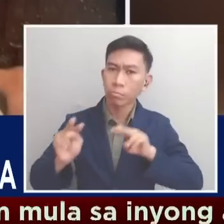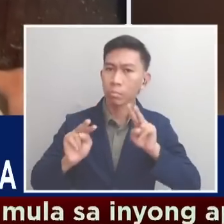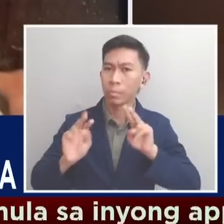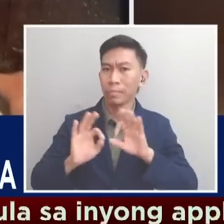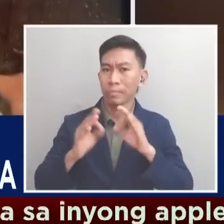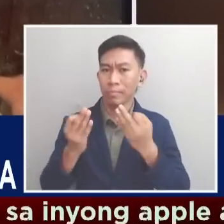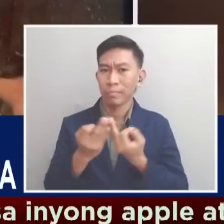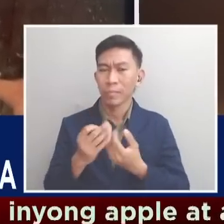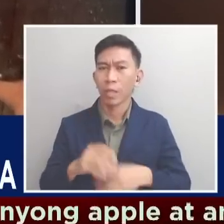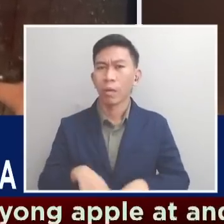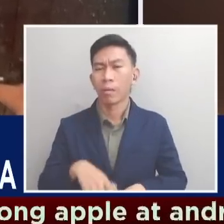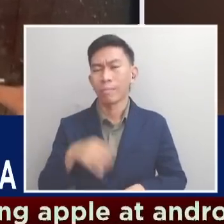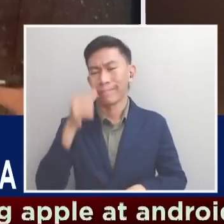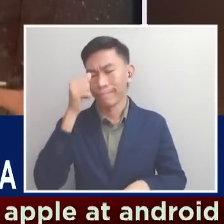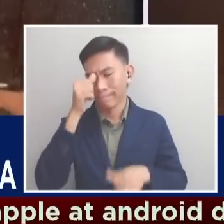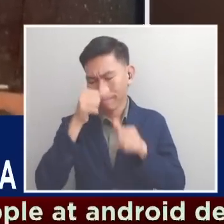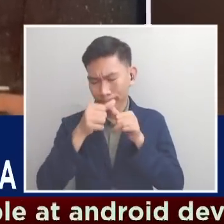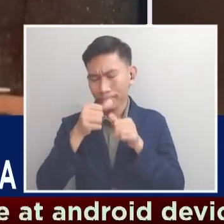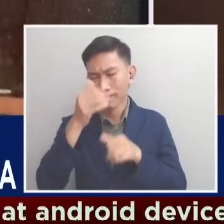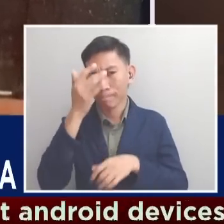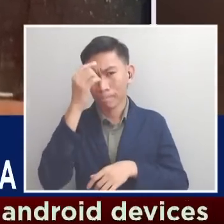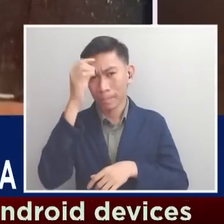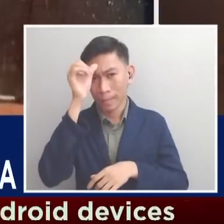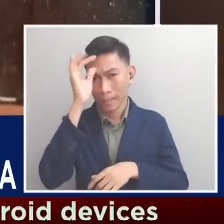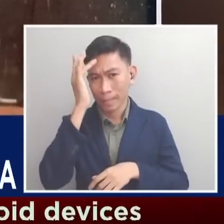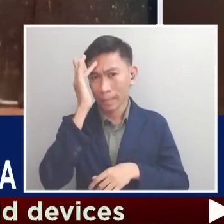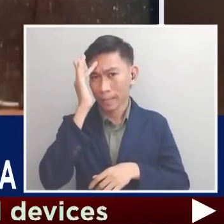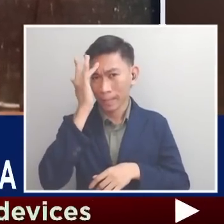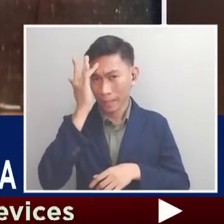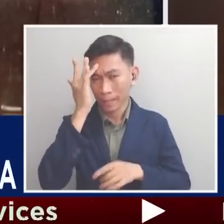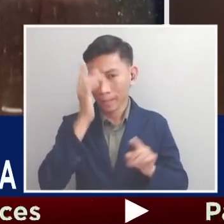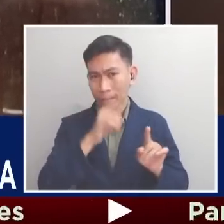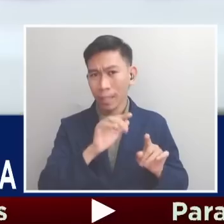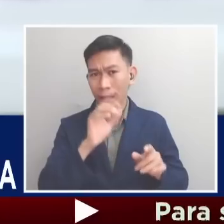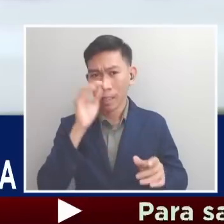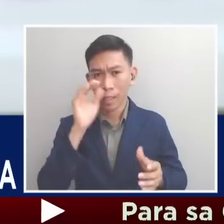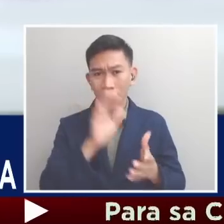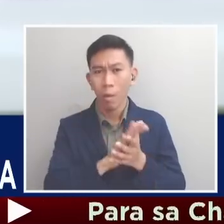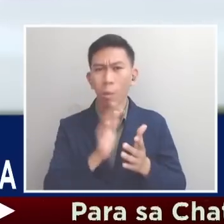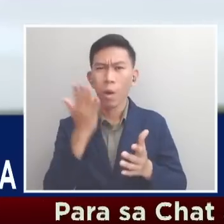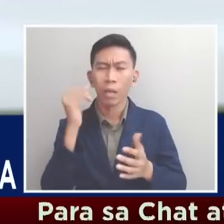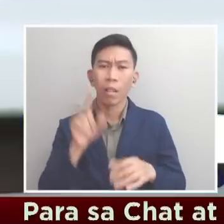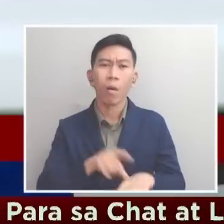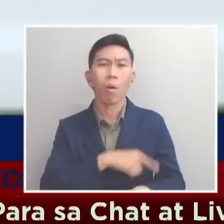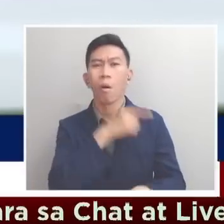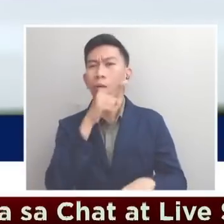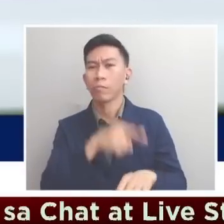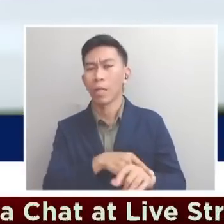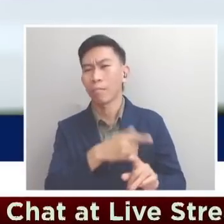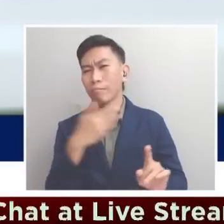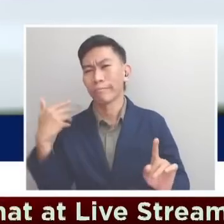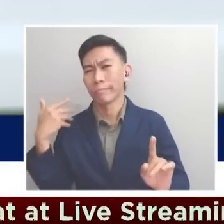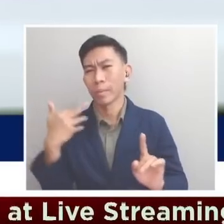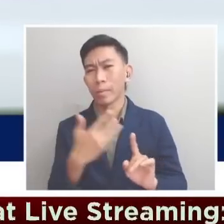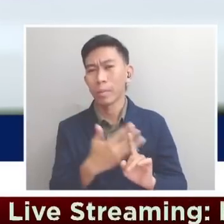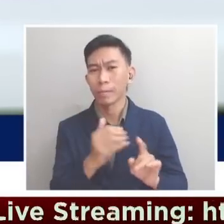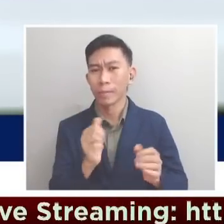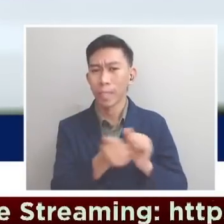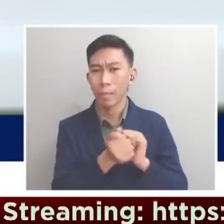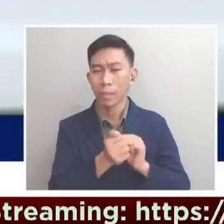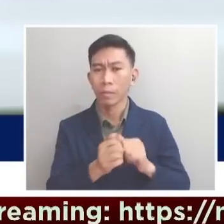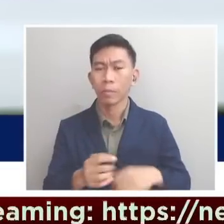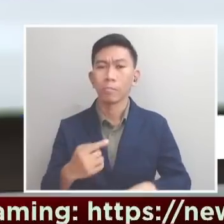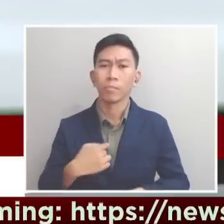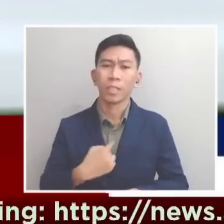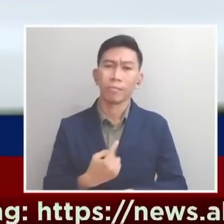lalo't 62 taon silang nagkasama. I really miss him. He's no longer in the den, in his